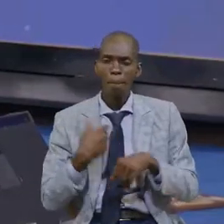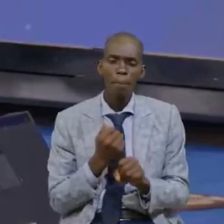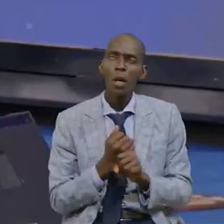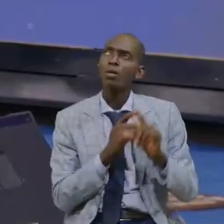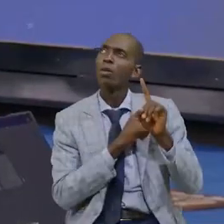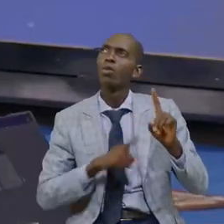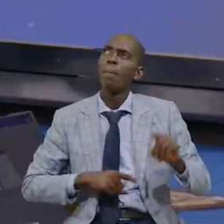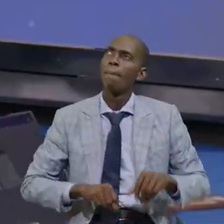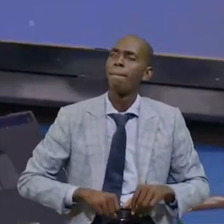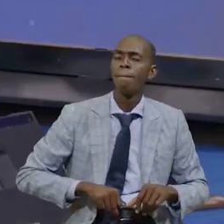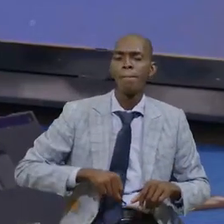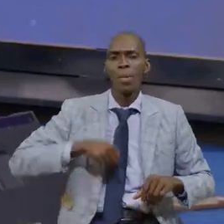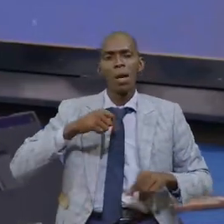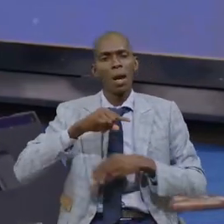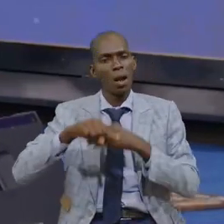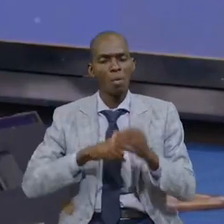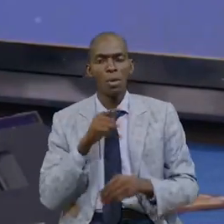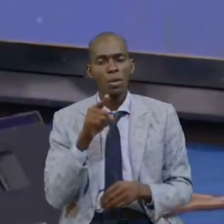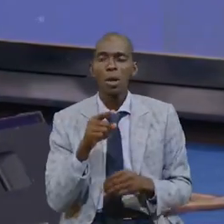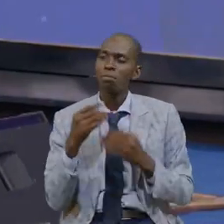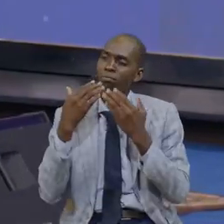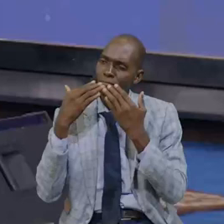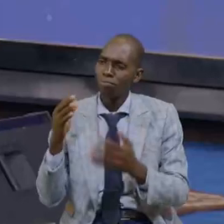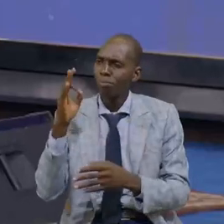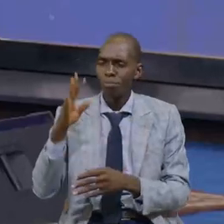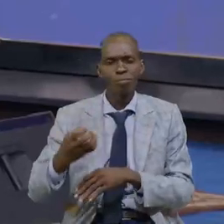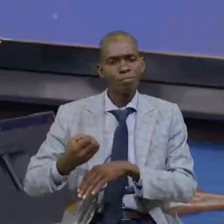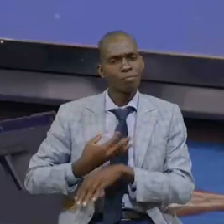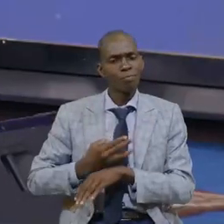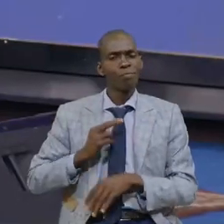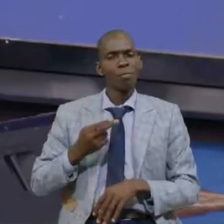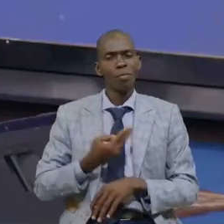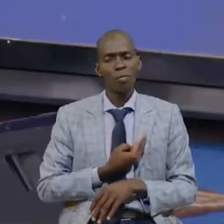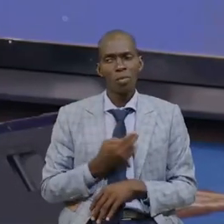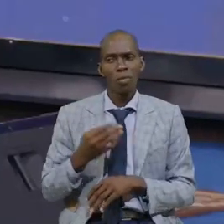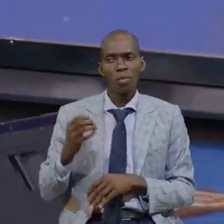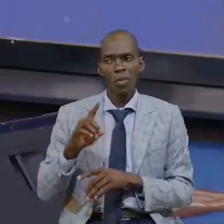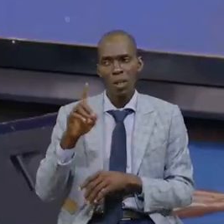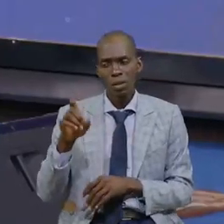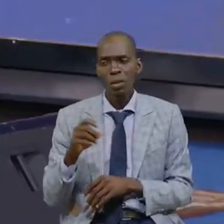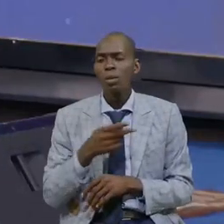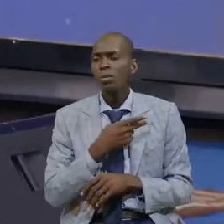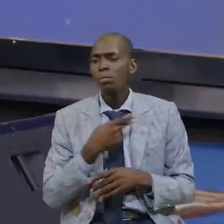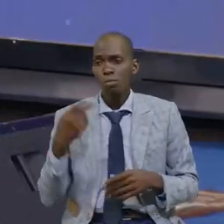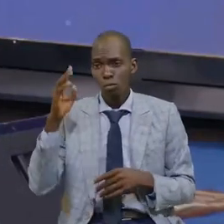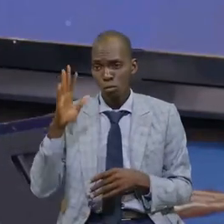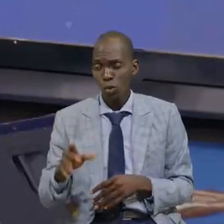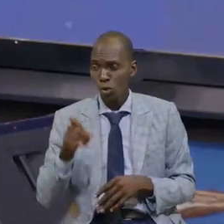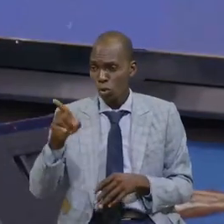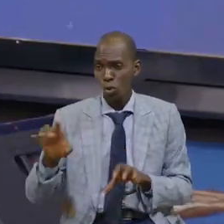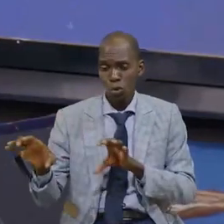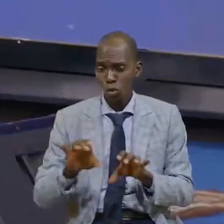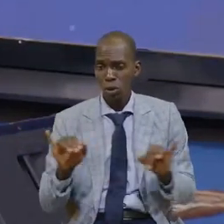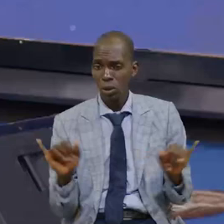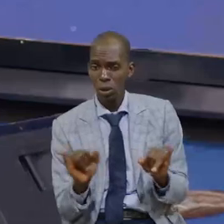Seigneur soit fier de vous. Merci, pasteur. Est-ce que tu l'as fait? Est-ce que toi-même, tu as fait